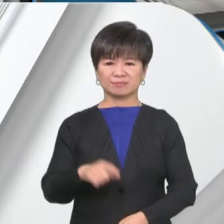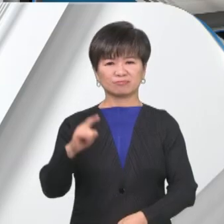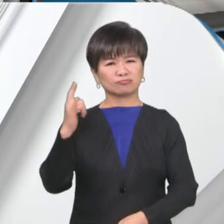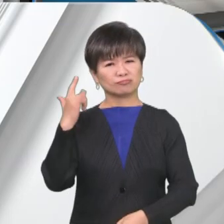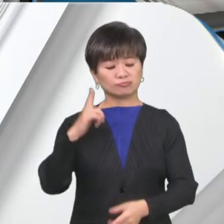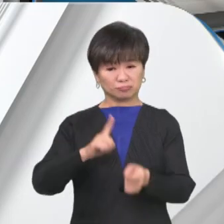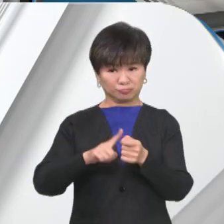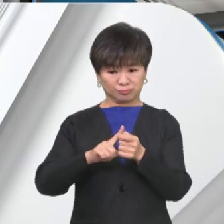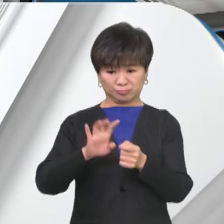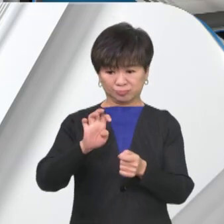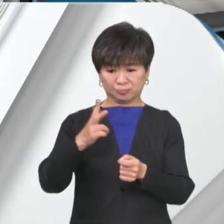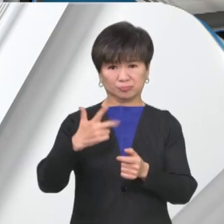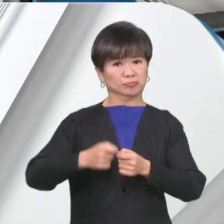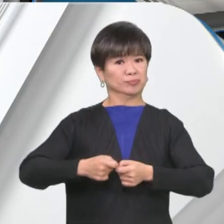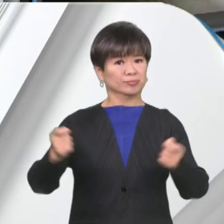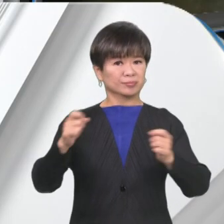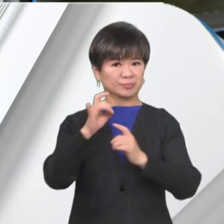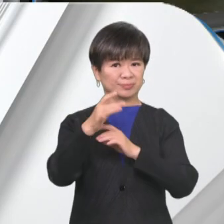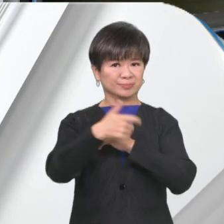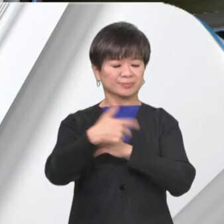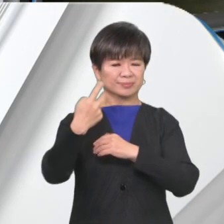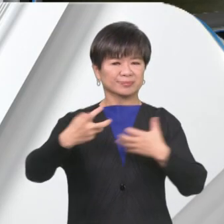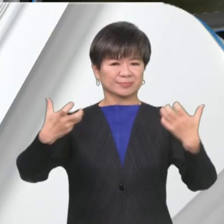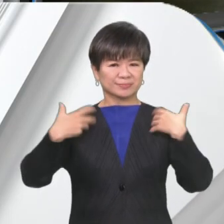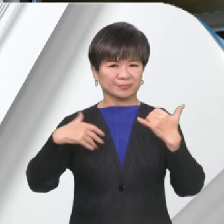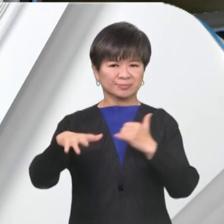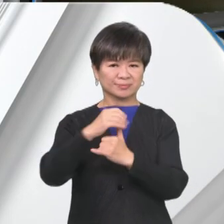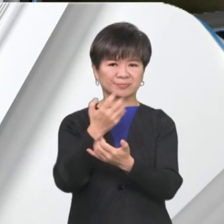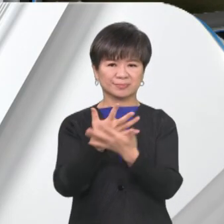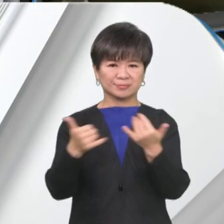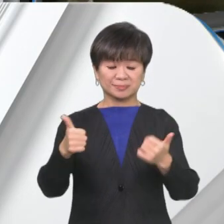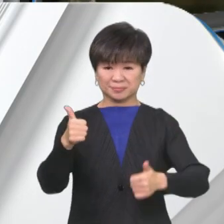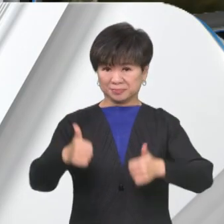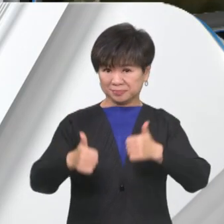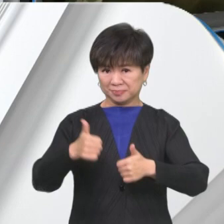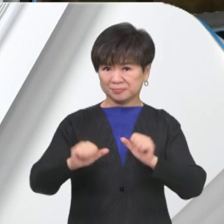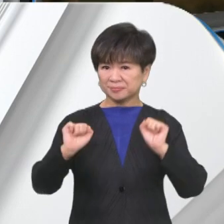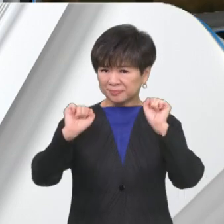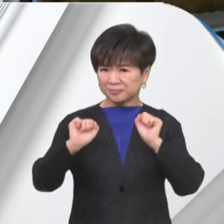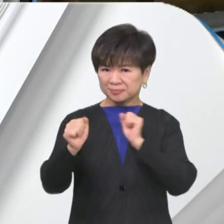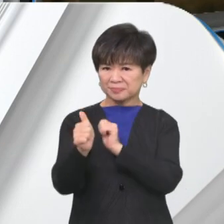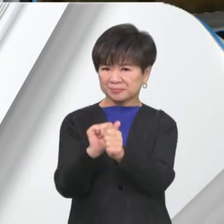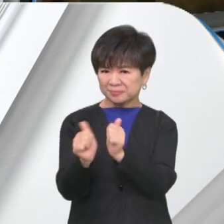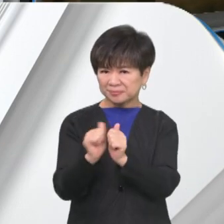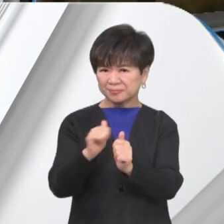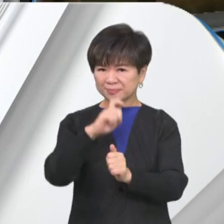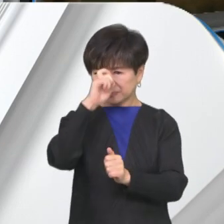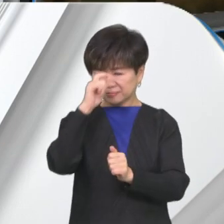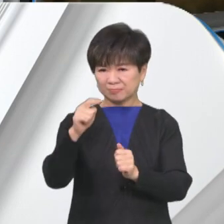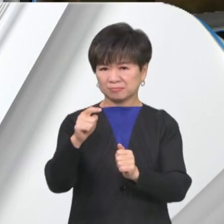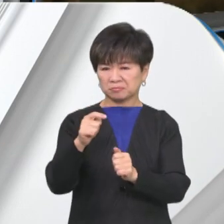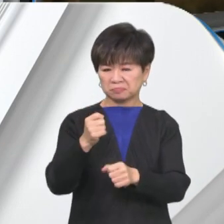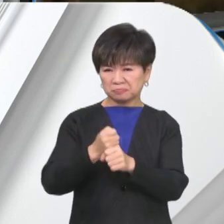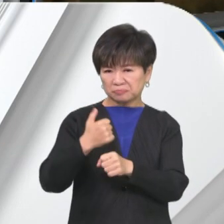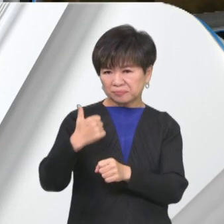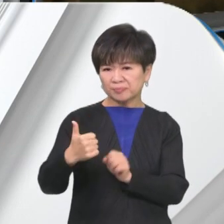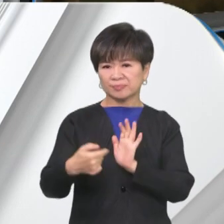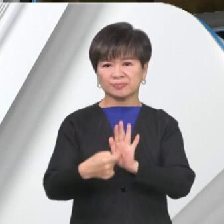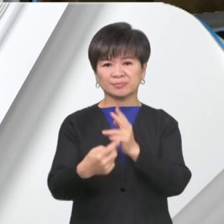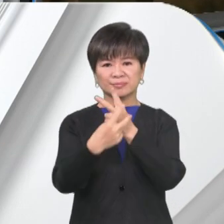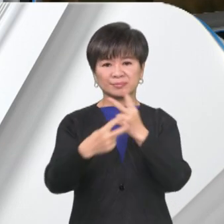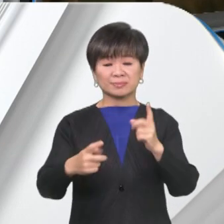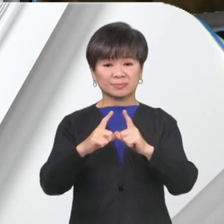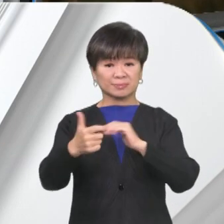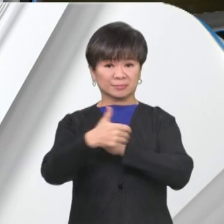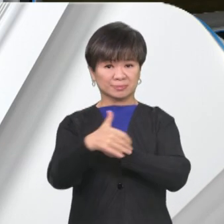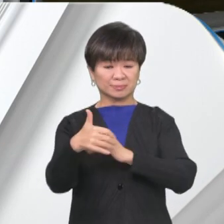但呢，四十七年，新竹县在国判全国中等学校运动会，比多同比赛判好，还可展现出